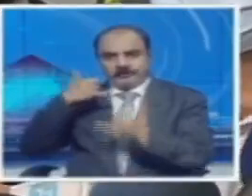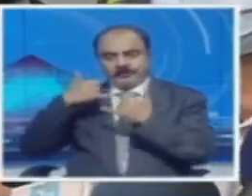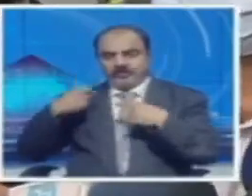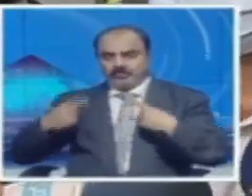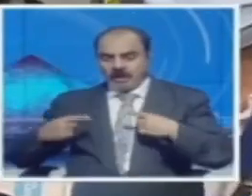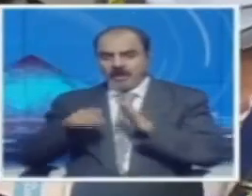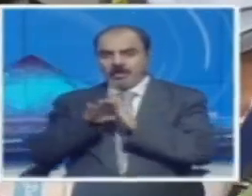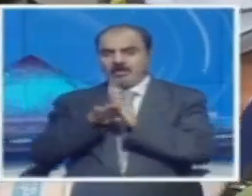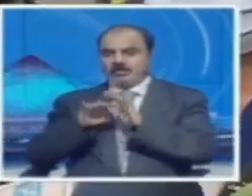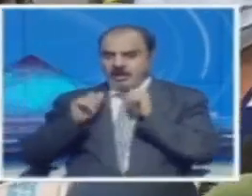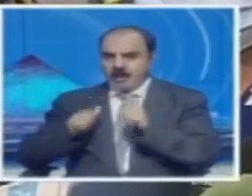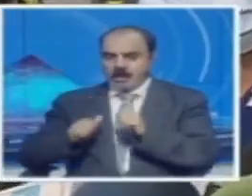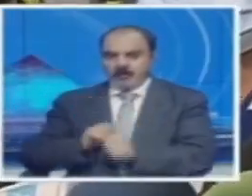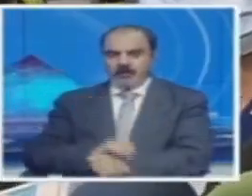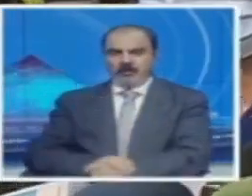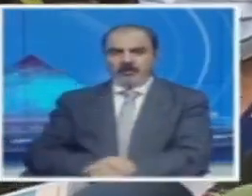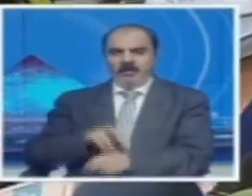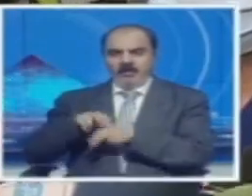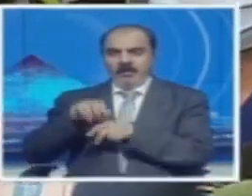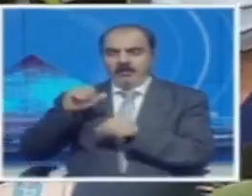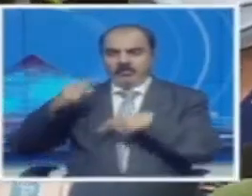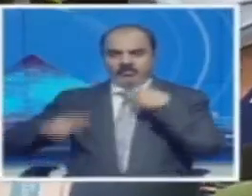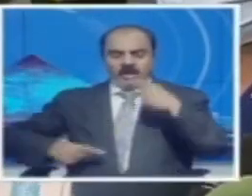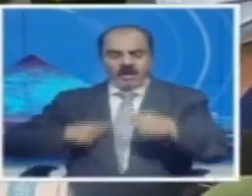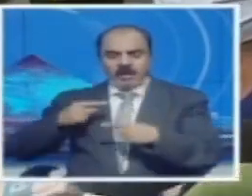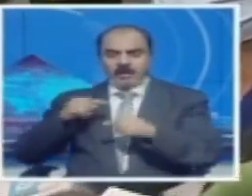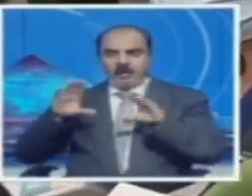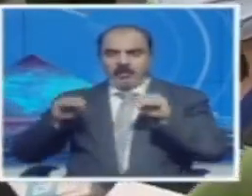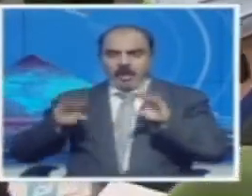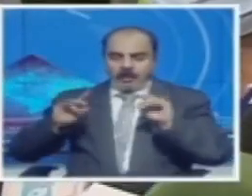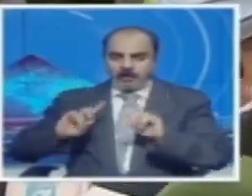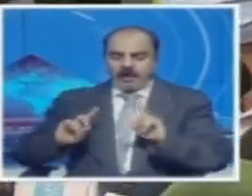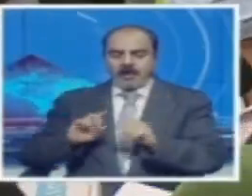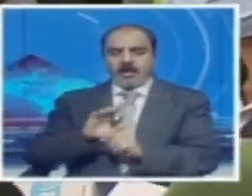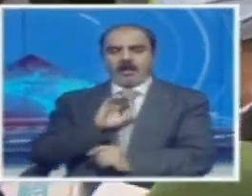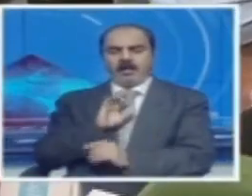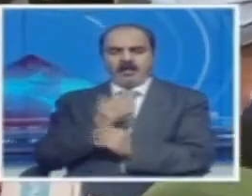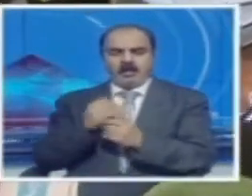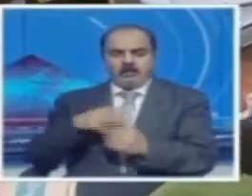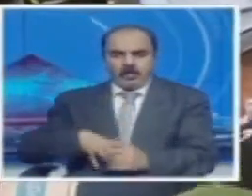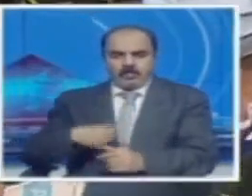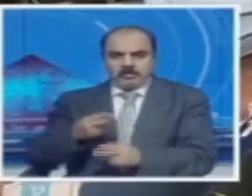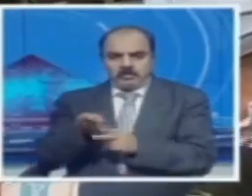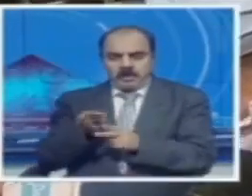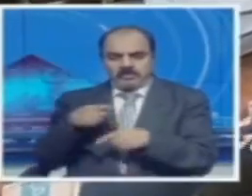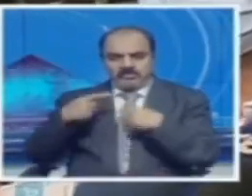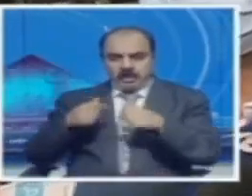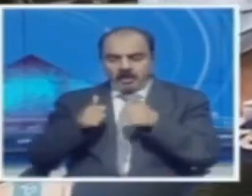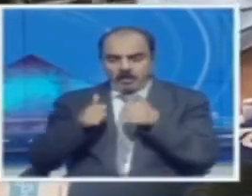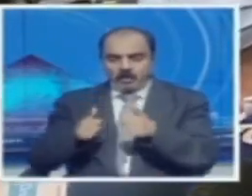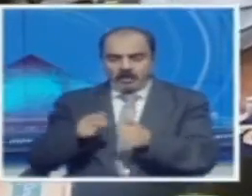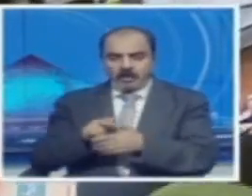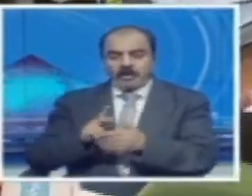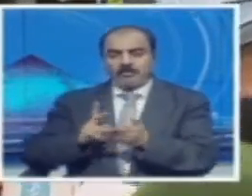الأنظمة تبقى جاهزة، يعني الكهرباء ثابتة، يعني ماكينات قطع التذاكر وماكينات